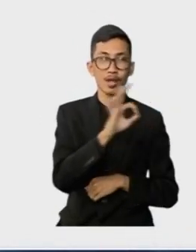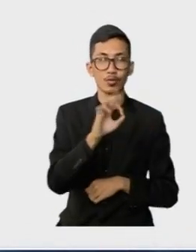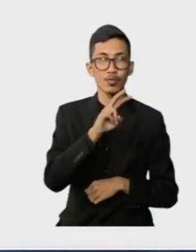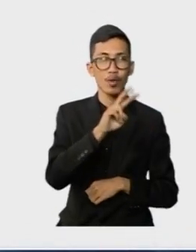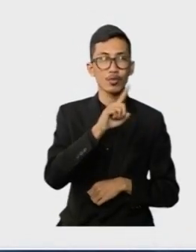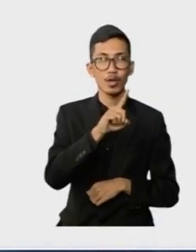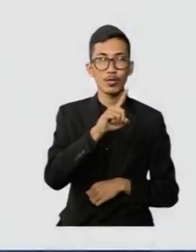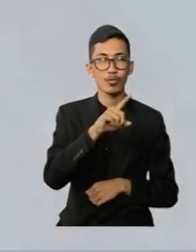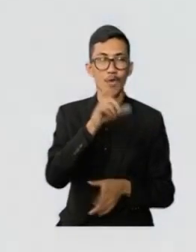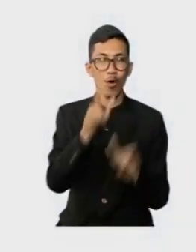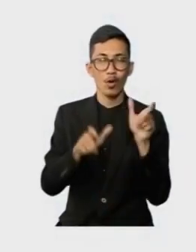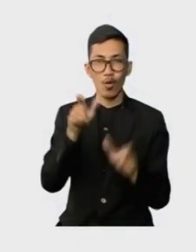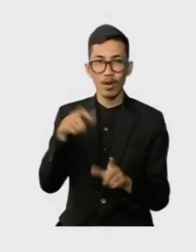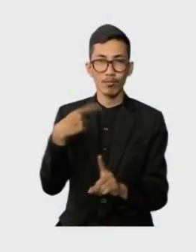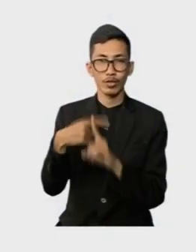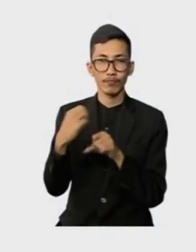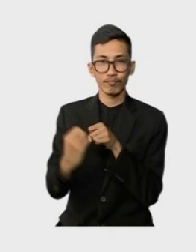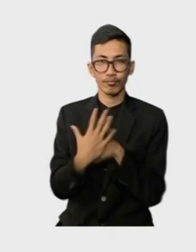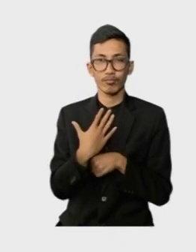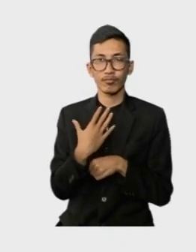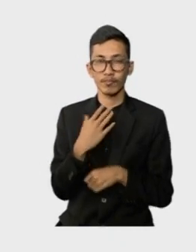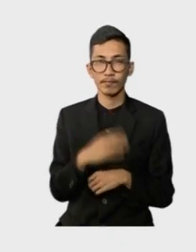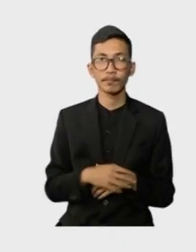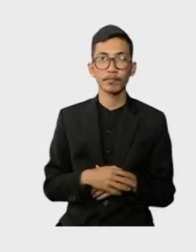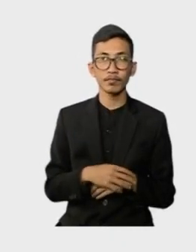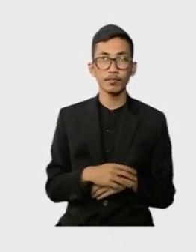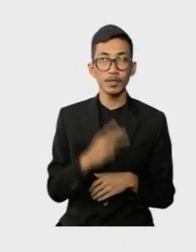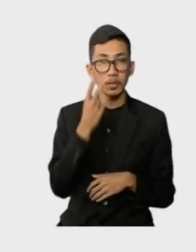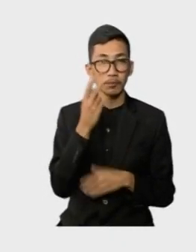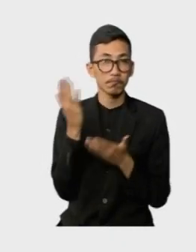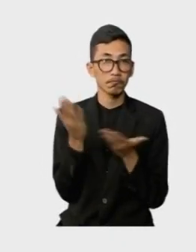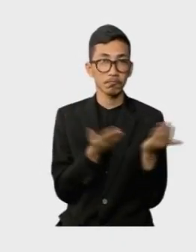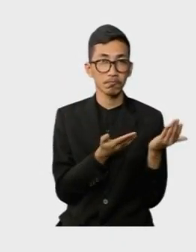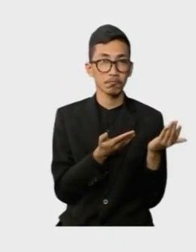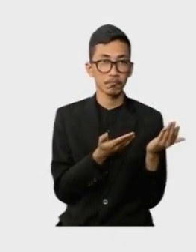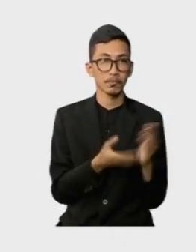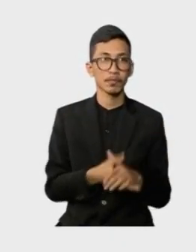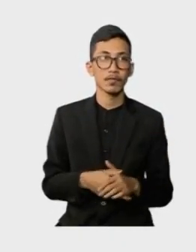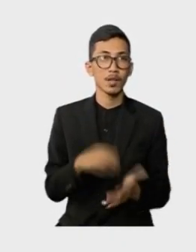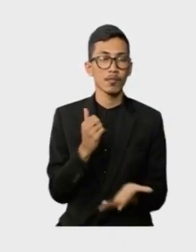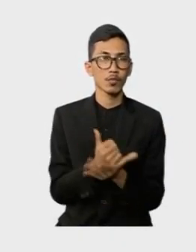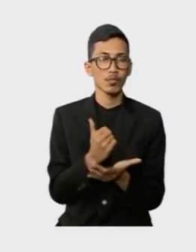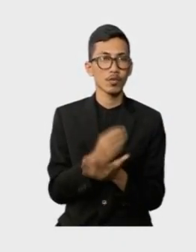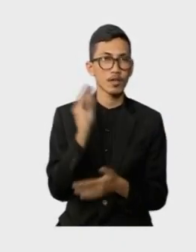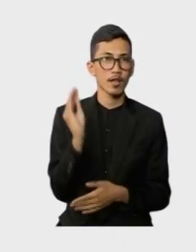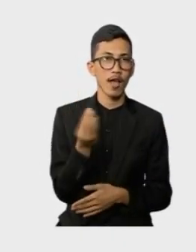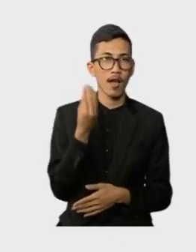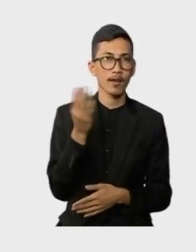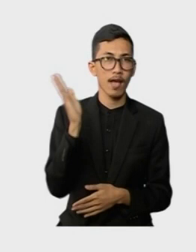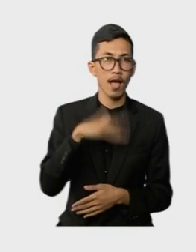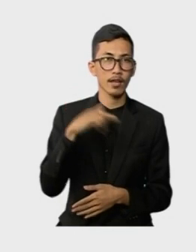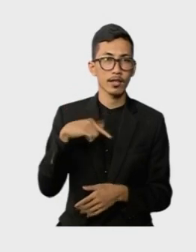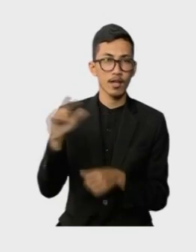6521 spesimen kalau kita lihat sebarannya maka DKI Jakarta hari ini